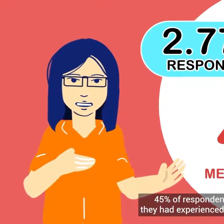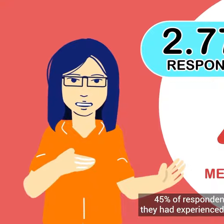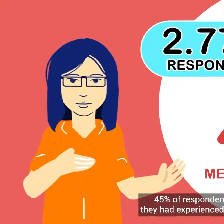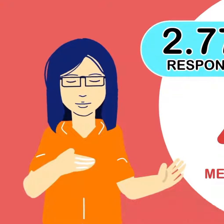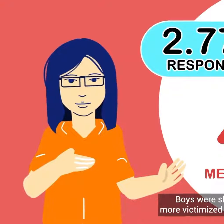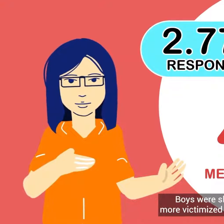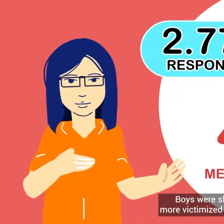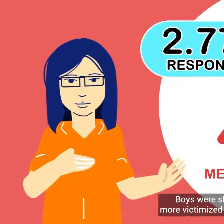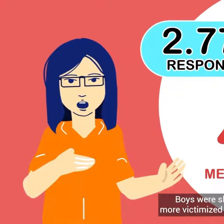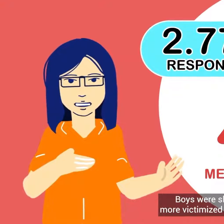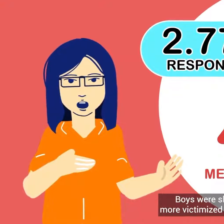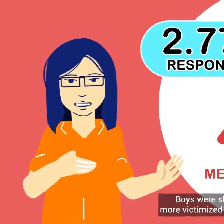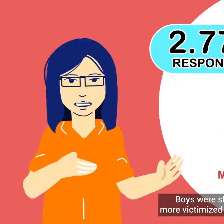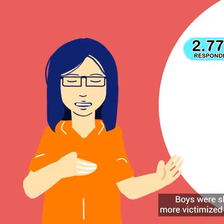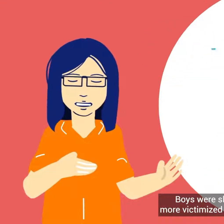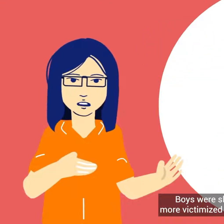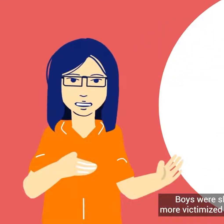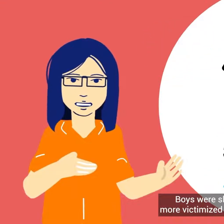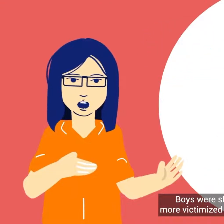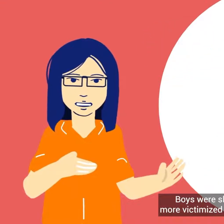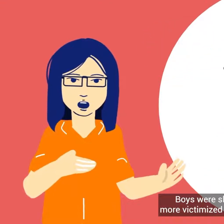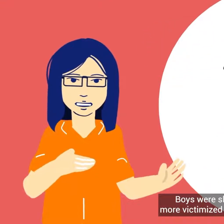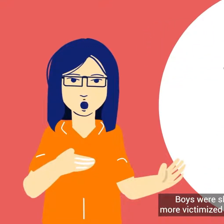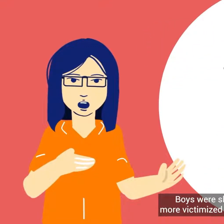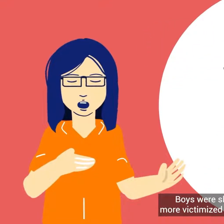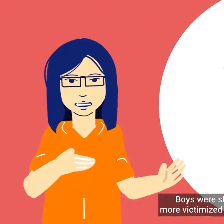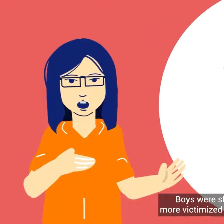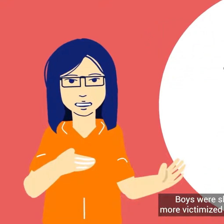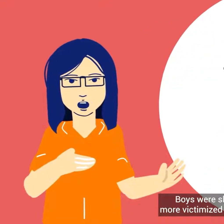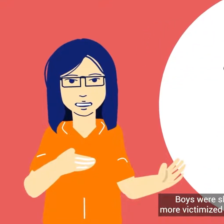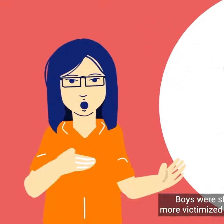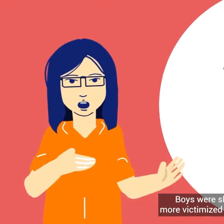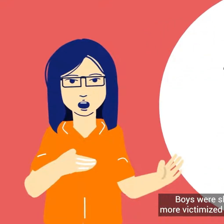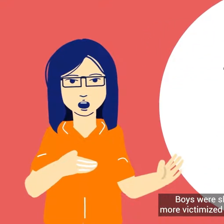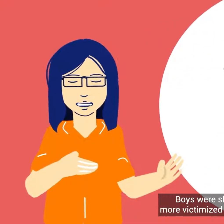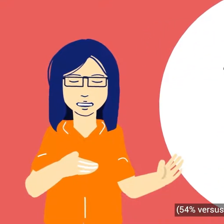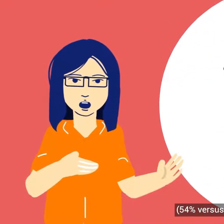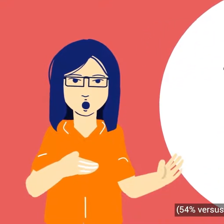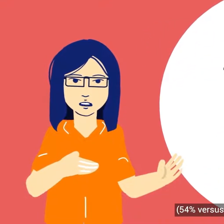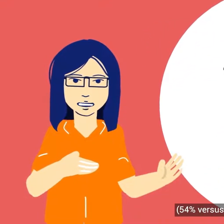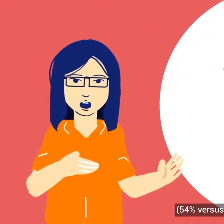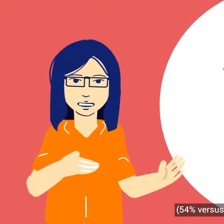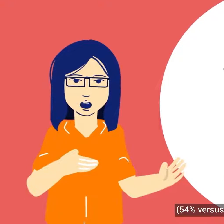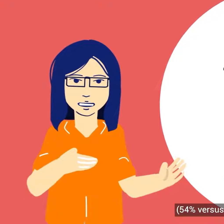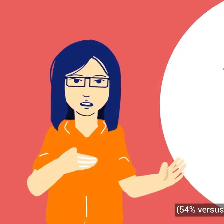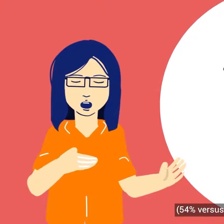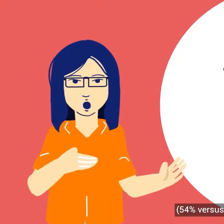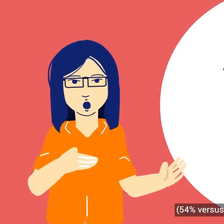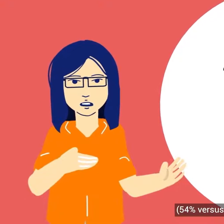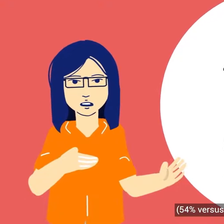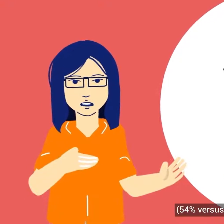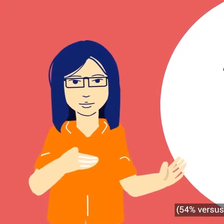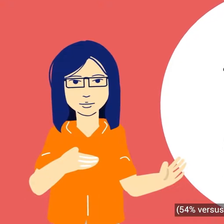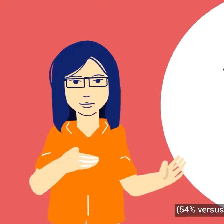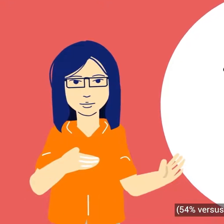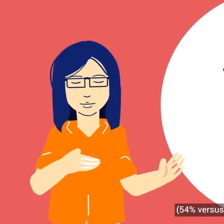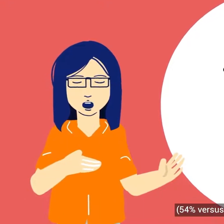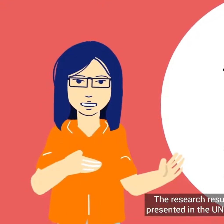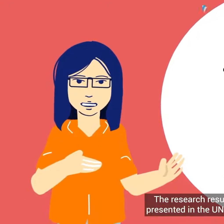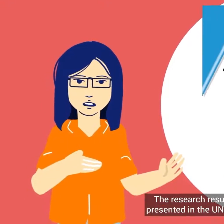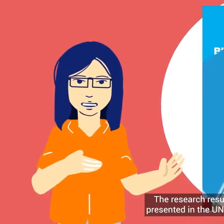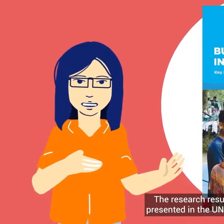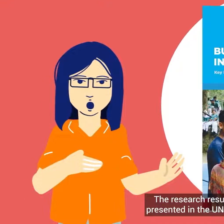mengalami bullying. Anak laki-laki sedikit lebih tinggi yang menjadi korban dibanding anak perempuan, 54% dibanding